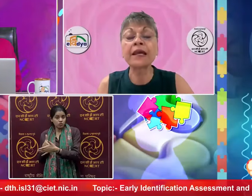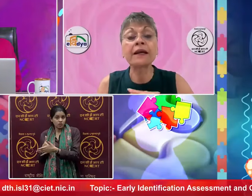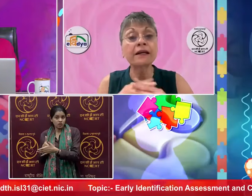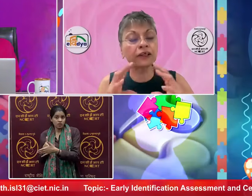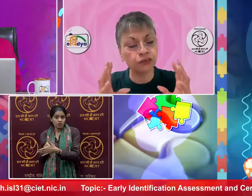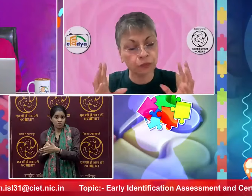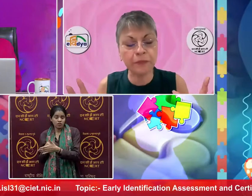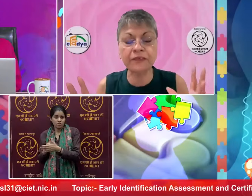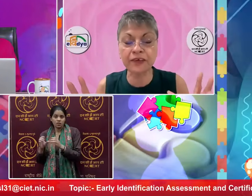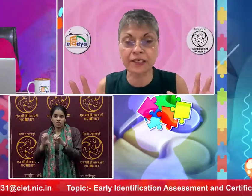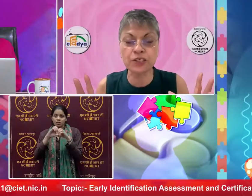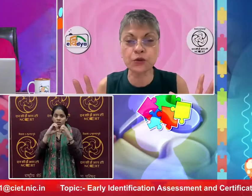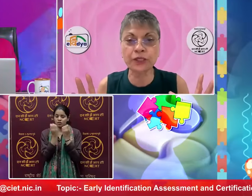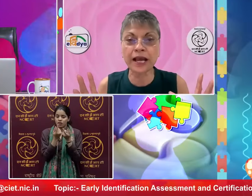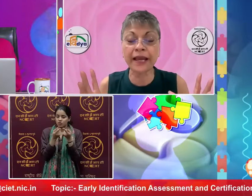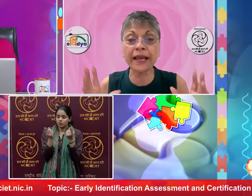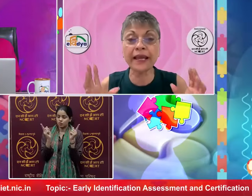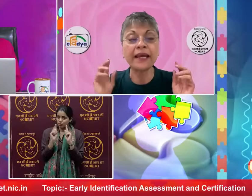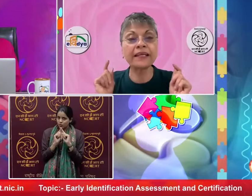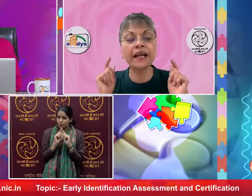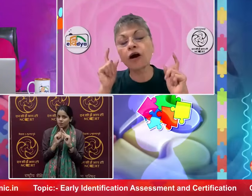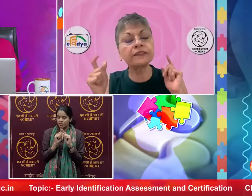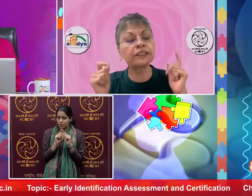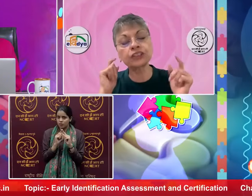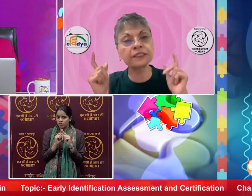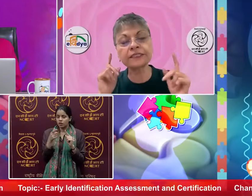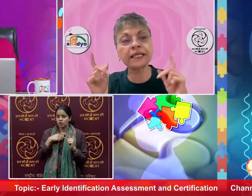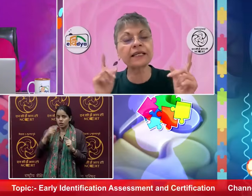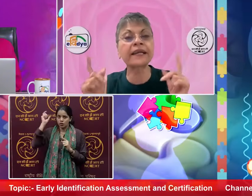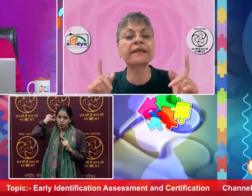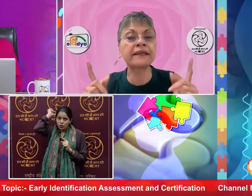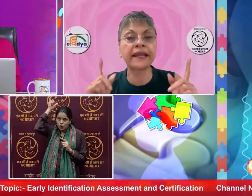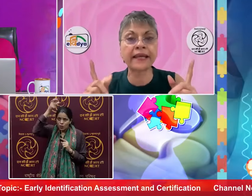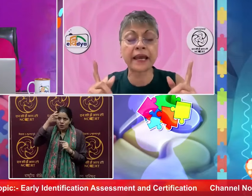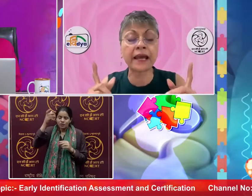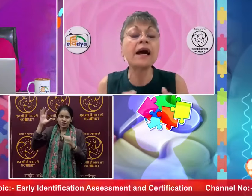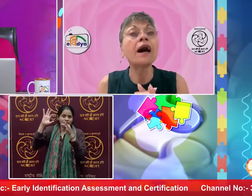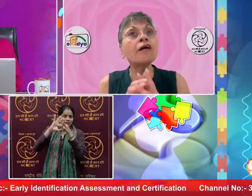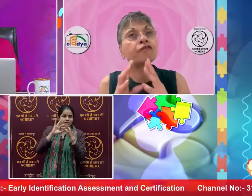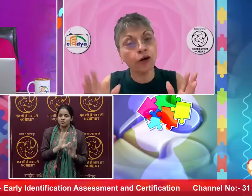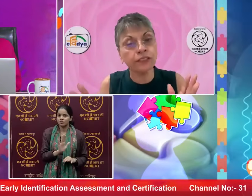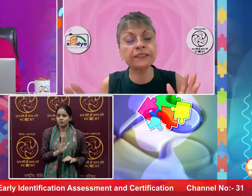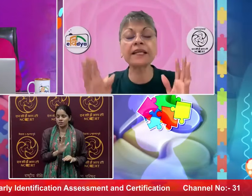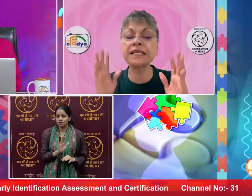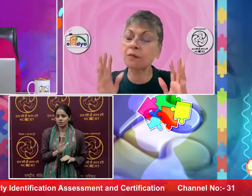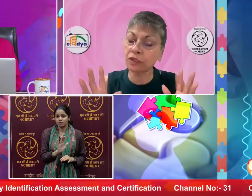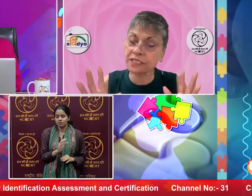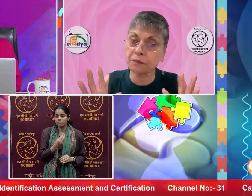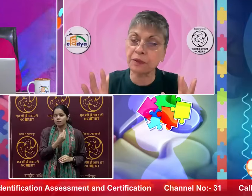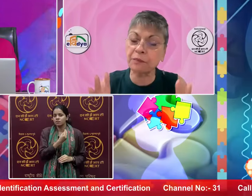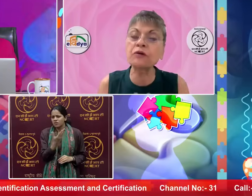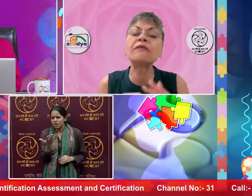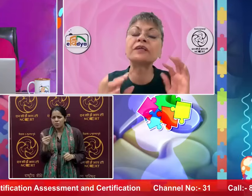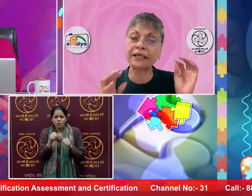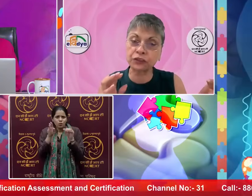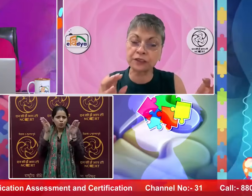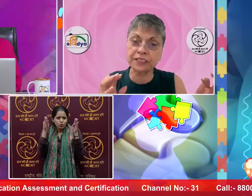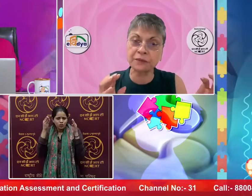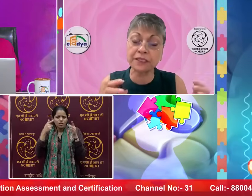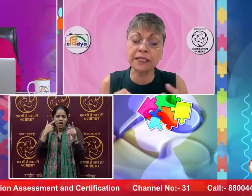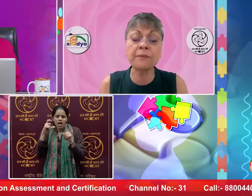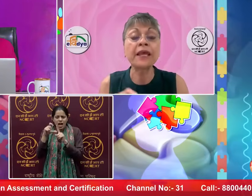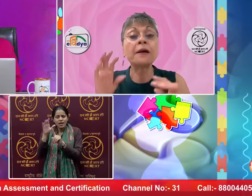है, क्लासरूम में भी डिफिकल्टीज होता है, ये कॉग्निशन से कनेक्टेड नहीं है. Of course, there are some autistic people who have